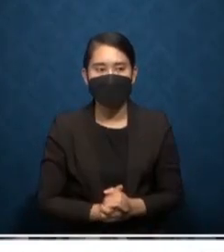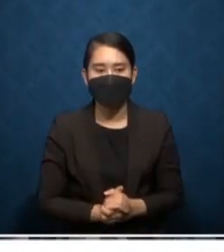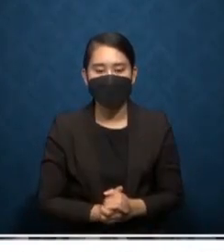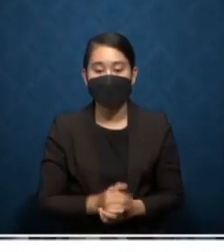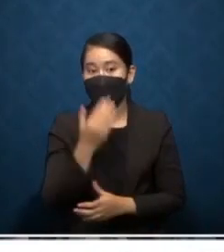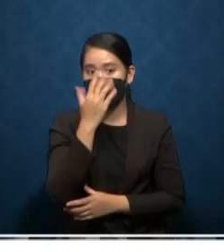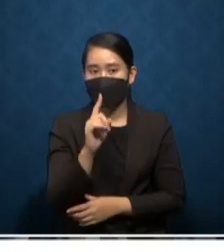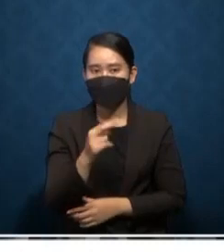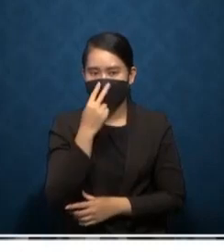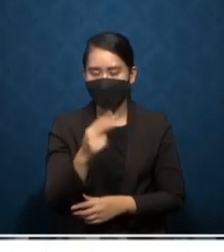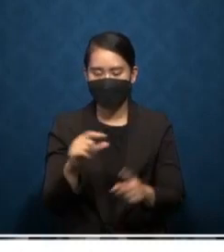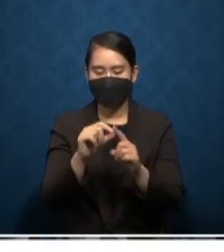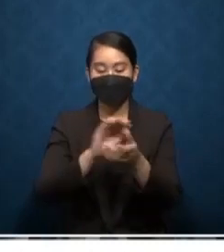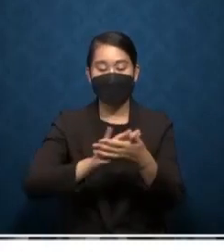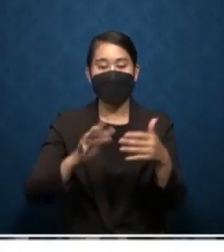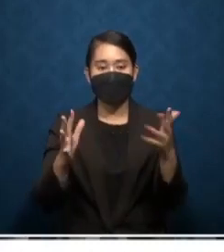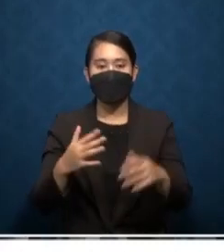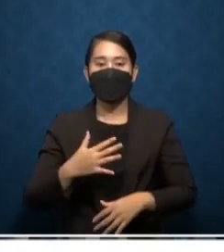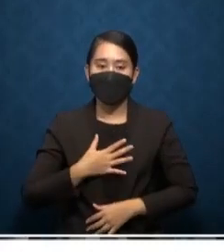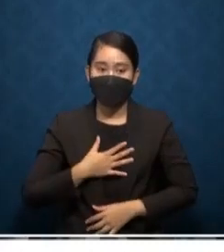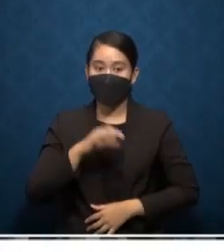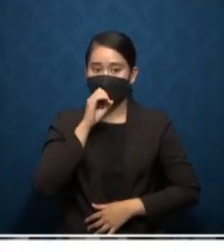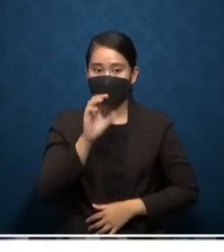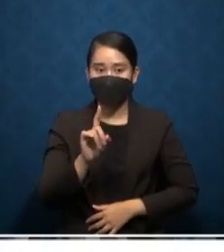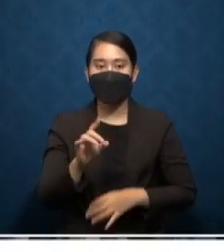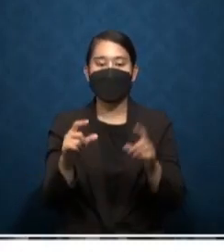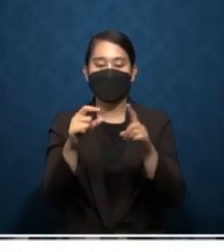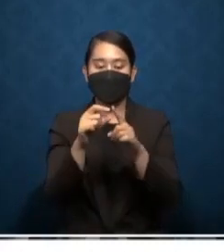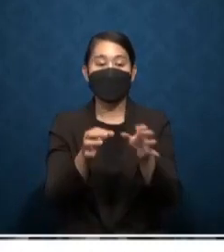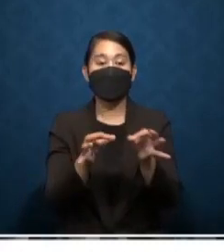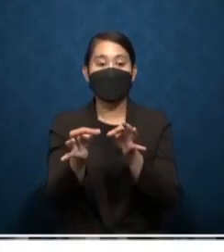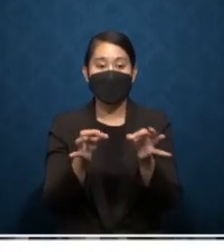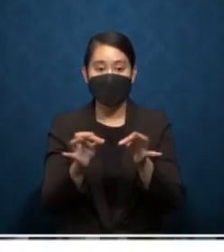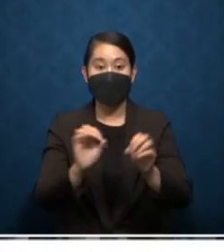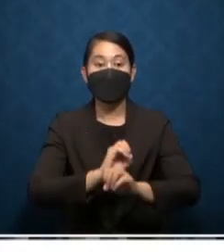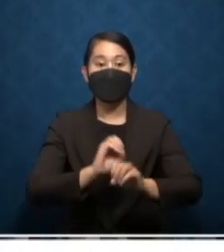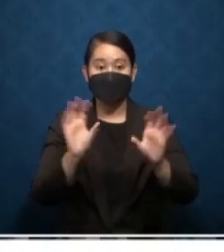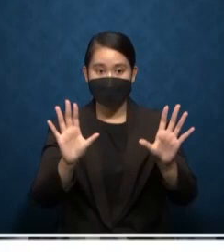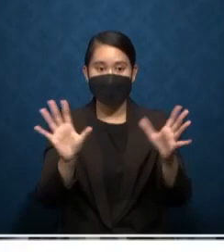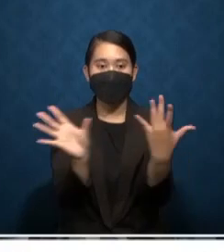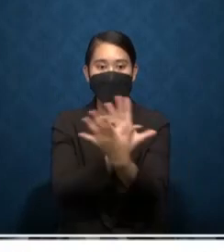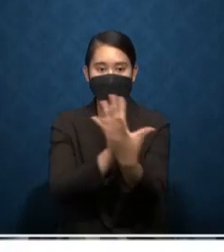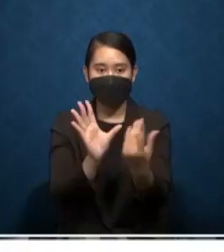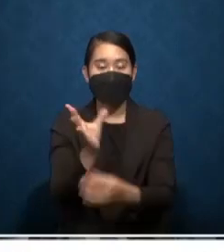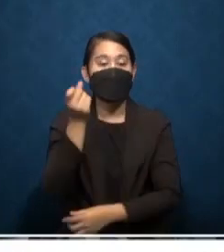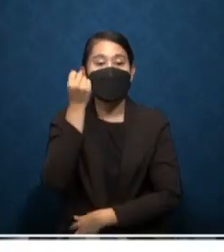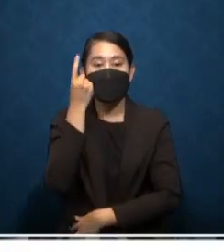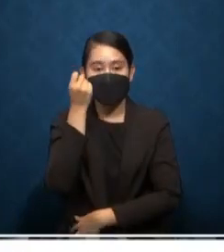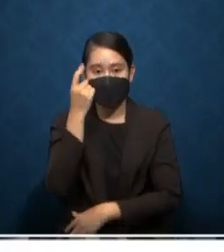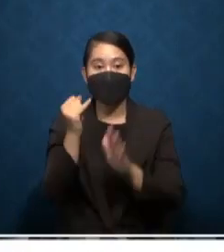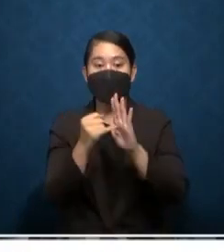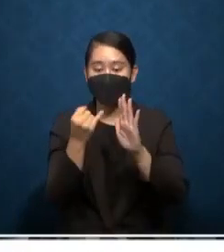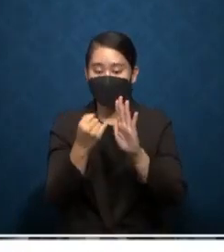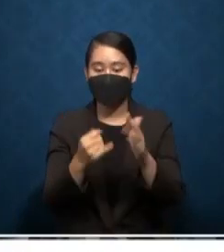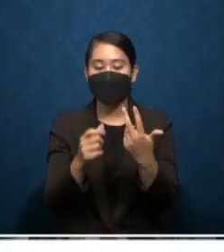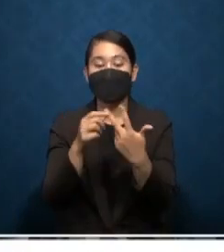เพราวามัดูรูนแรงไปแต่ผมบอกวามัเป็คำอธิบาลที่สามารถทำใหสงคม เขาใจง่ายคว